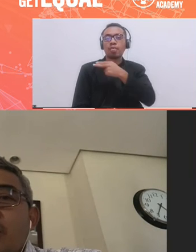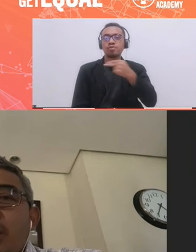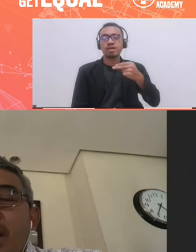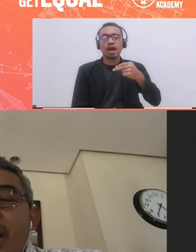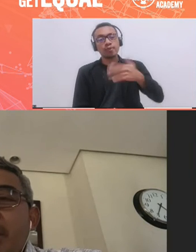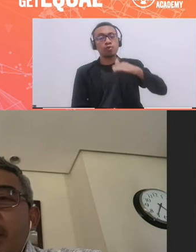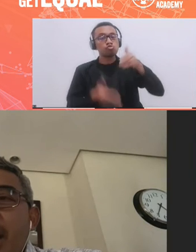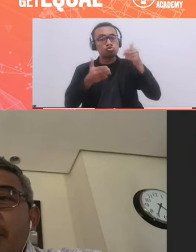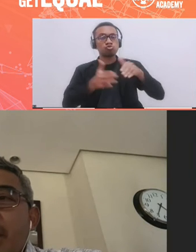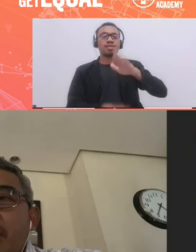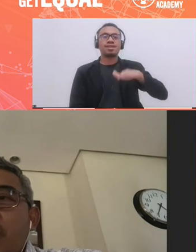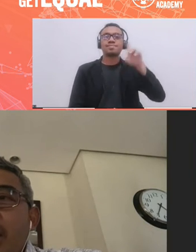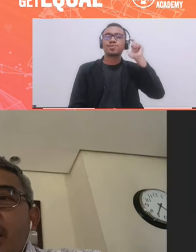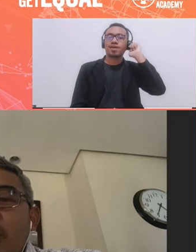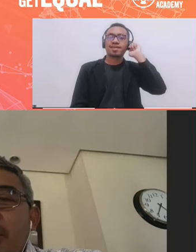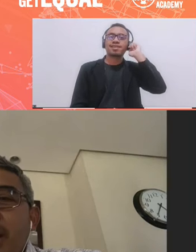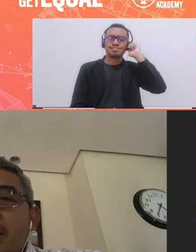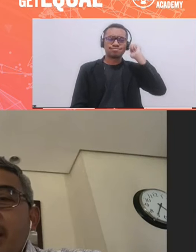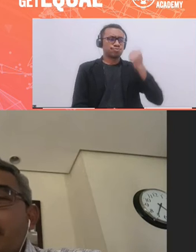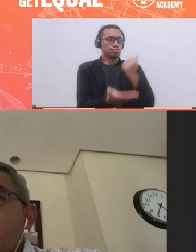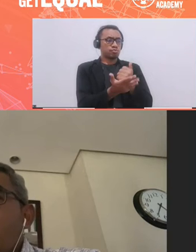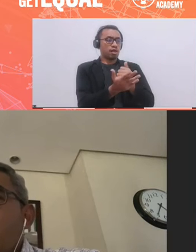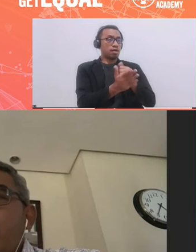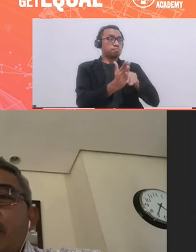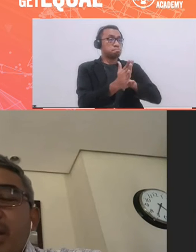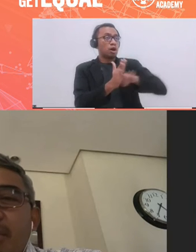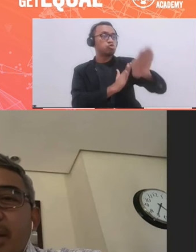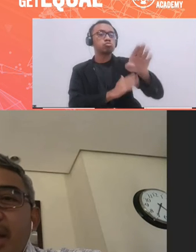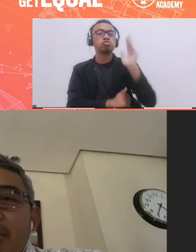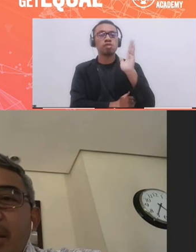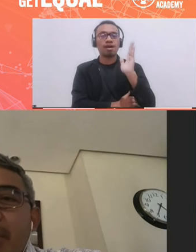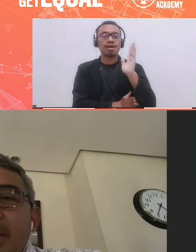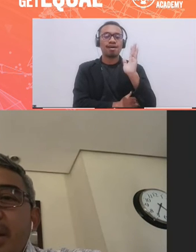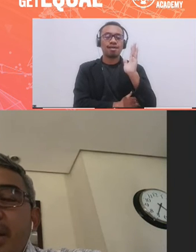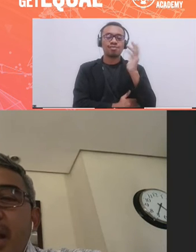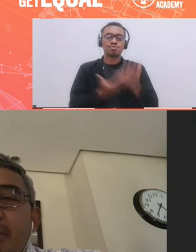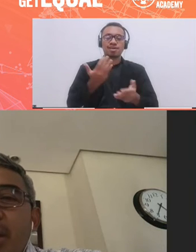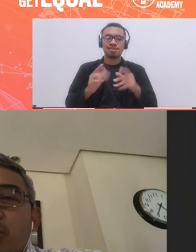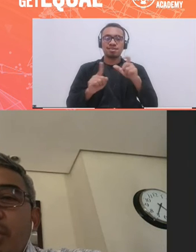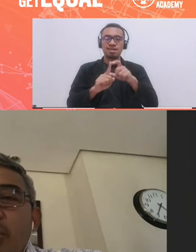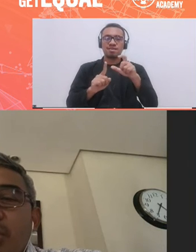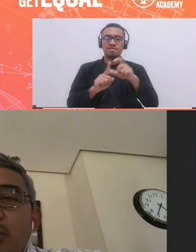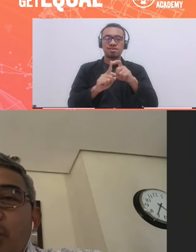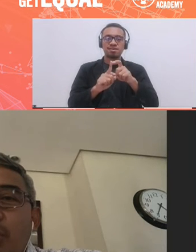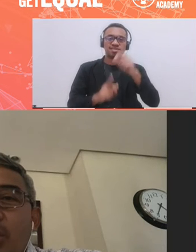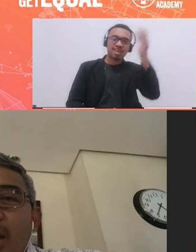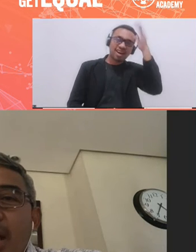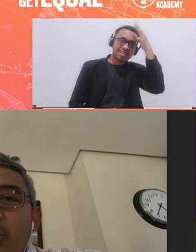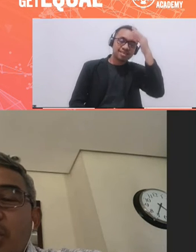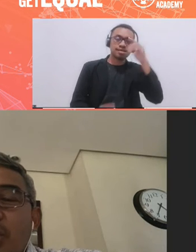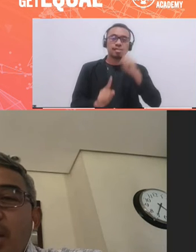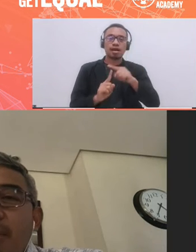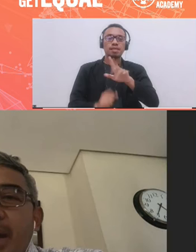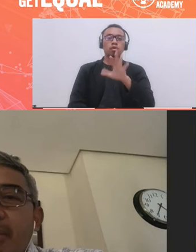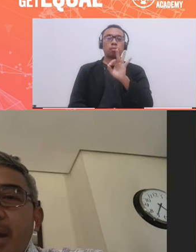perempuan, sudah mengalami kemajuan yang luar biasa. Mungkin Devi tidak menyadari betapa pentingnya tanggal 5 Oktober 2020 yang